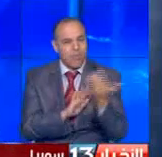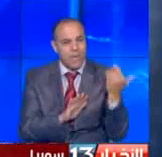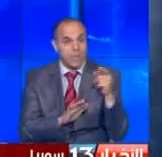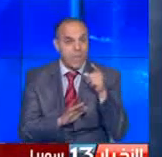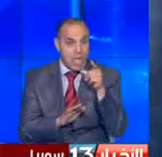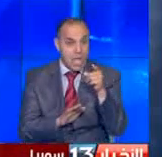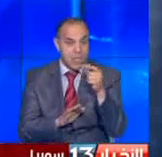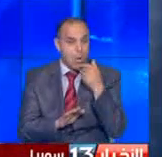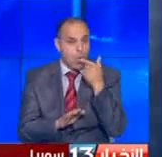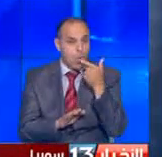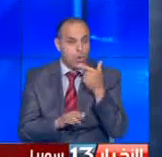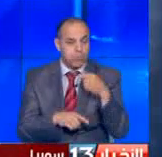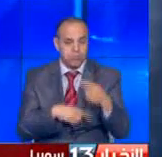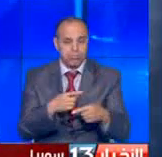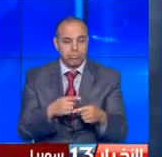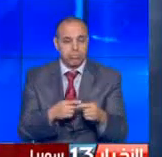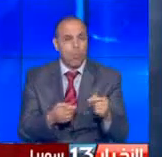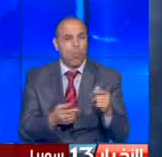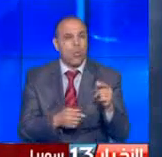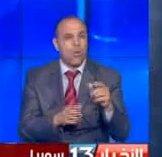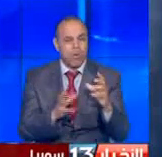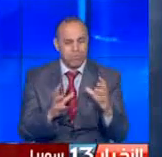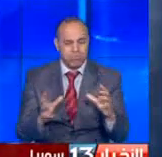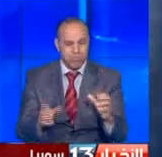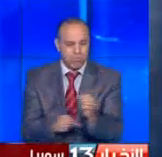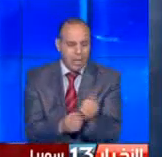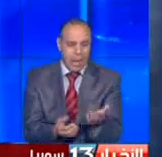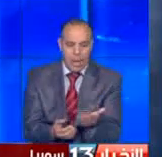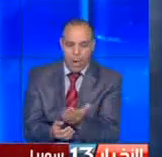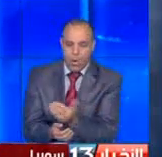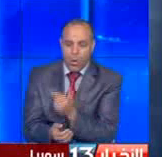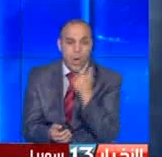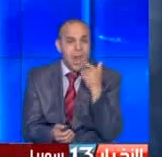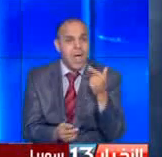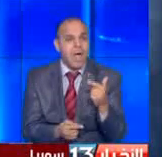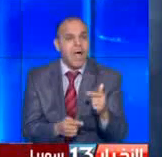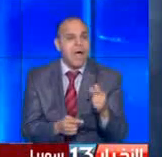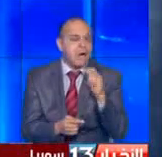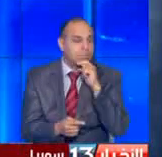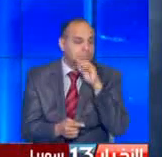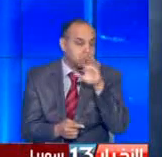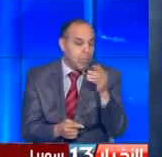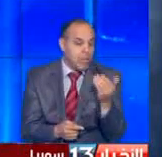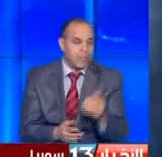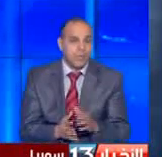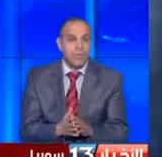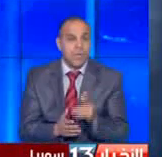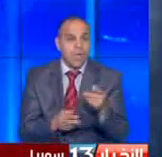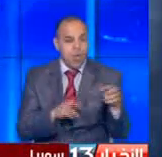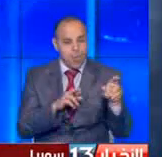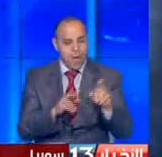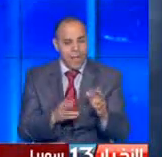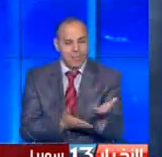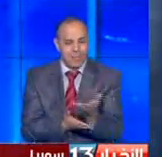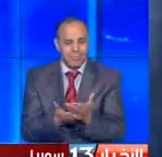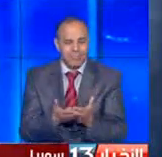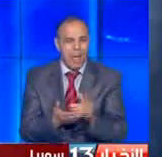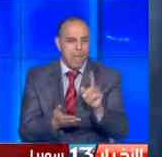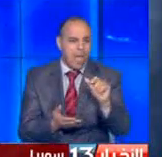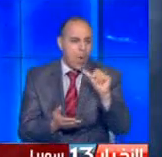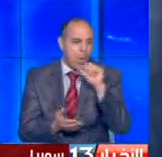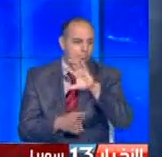بما في ذلك الاستمرار في ازاله العبوات الناسفه البدائيه وغيرها من المتفجرات واعاده الخدمات الاساسيه